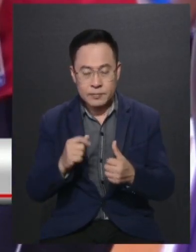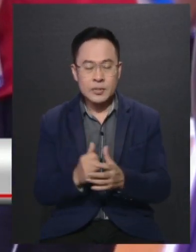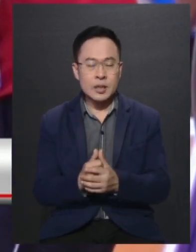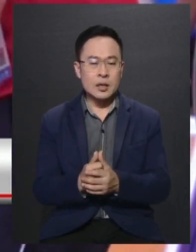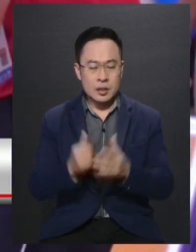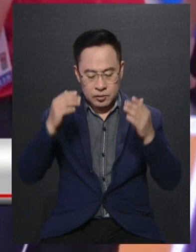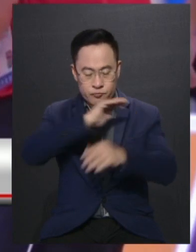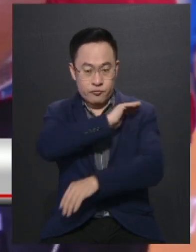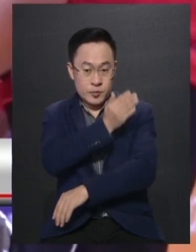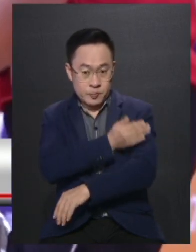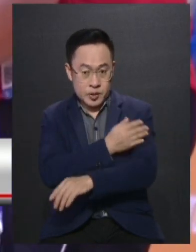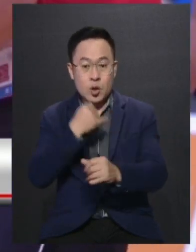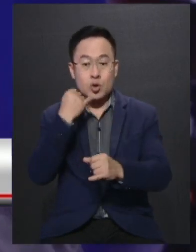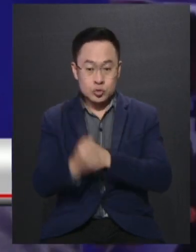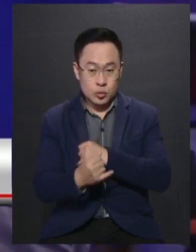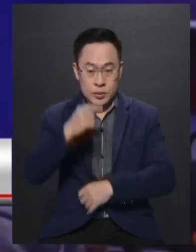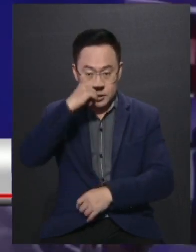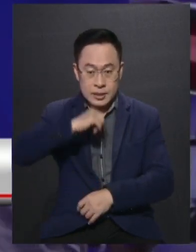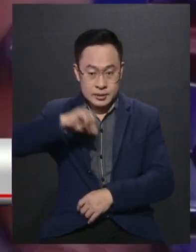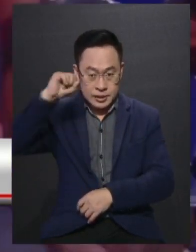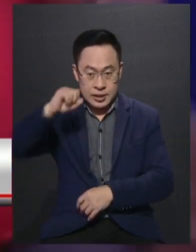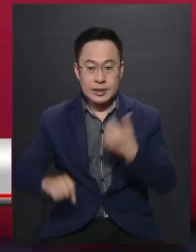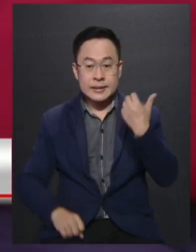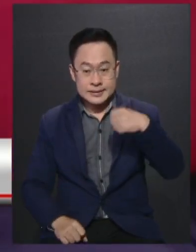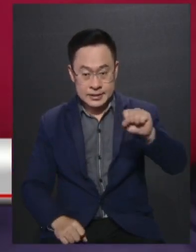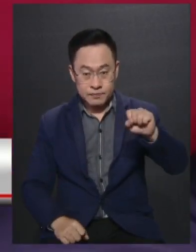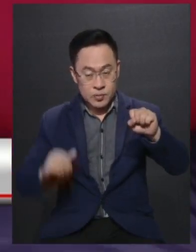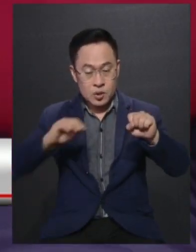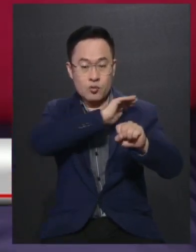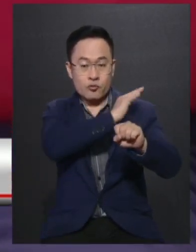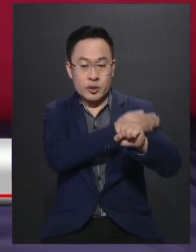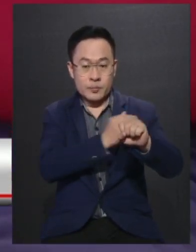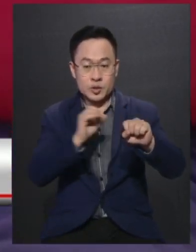าลินโดจากฟิลิปปินส์ไป10-0ในขณะที่ฤทธิกราย